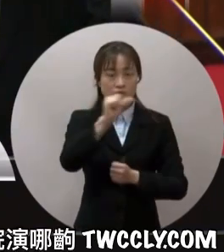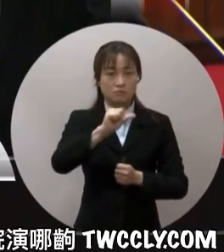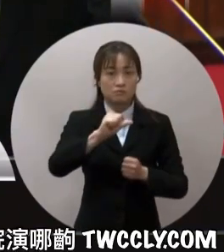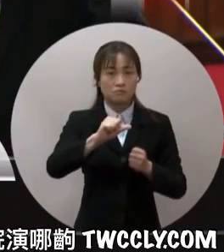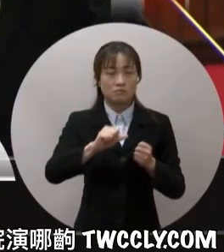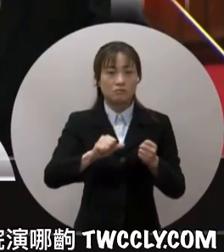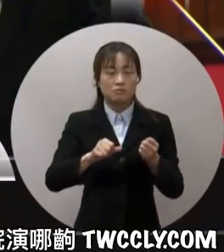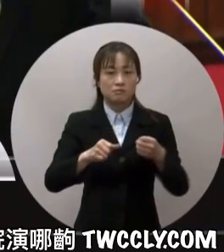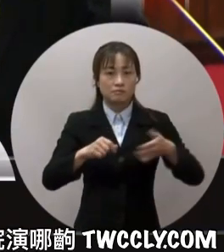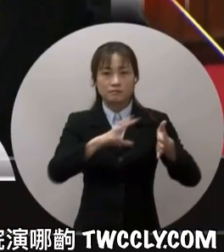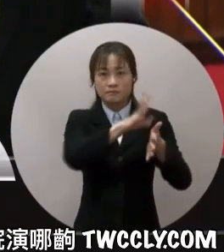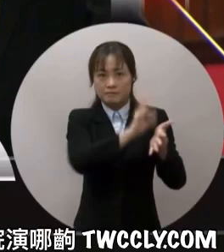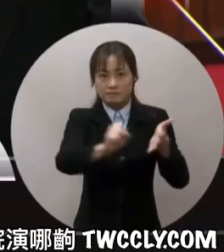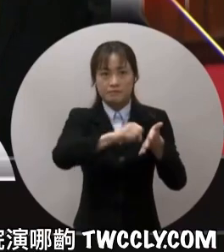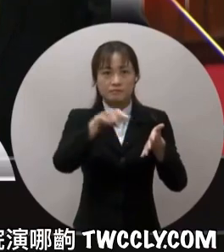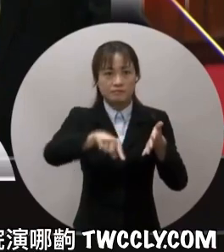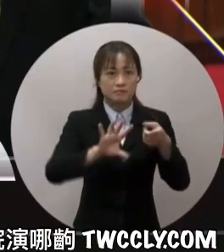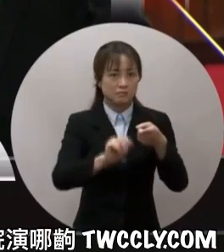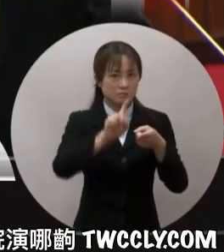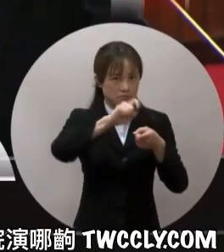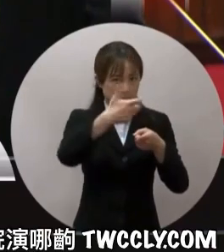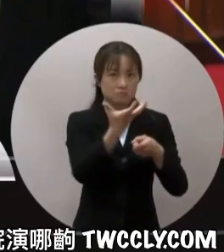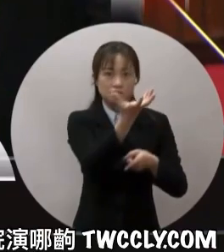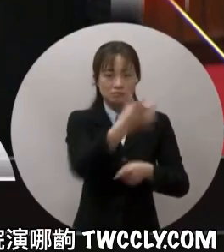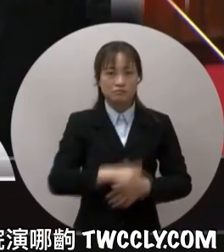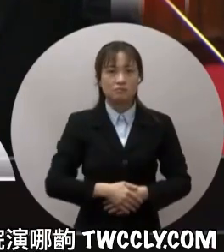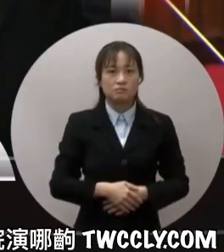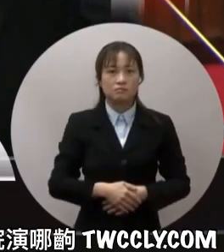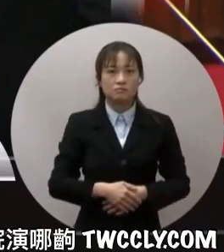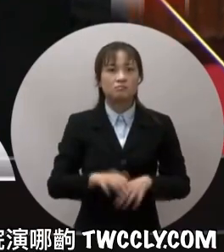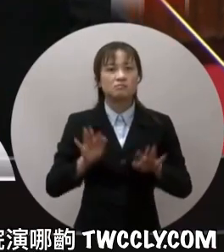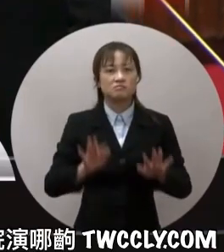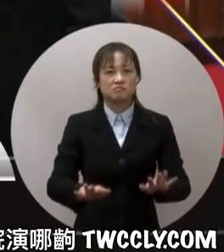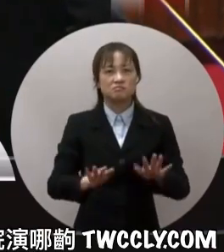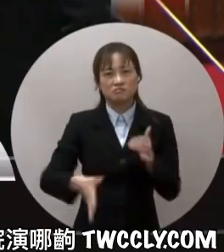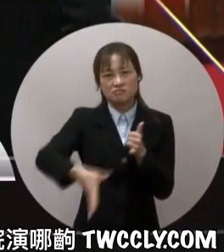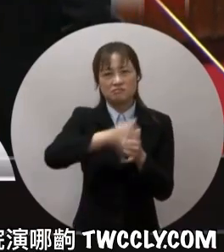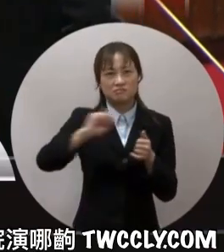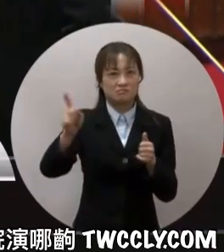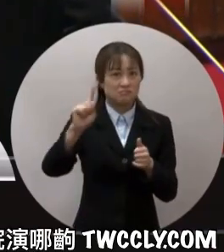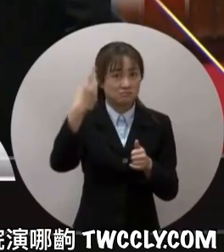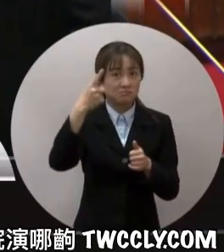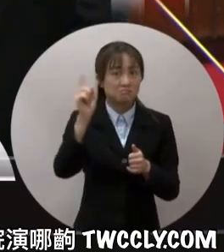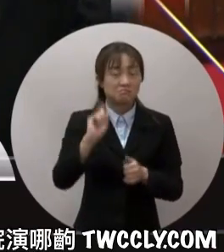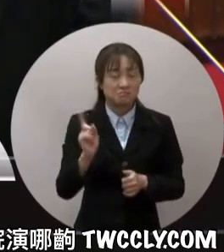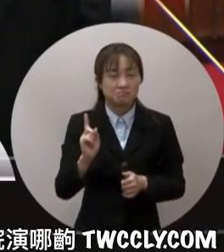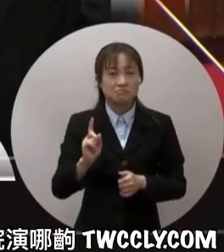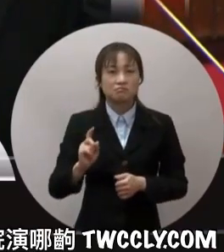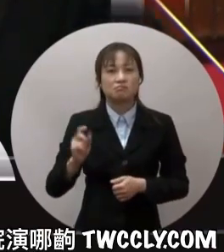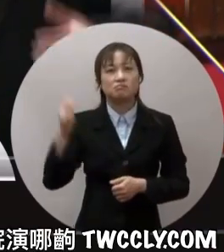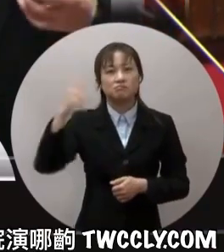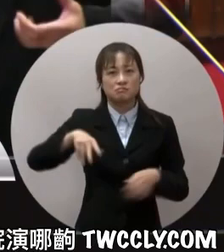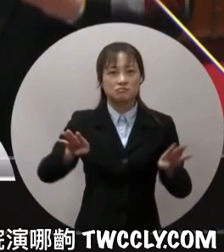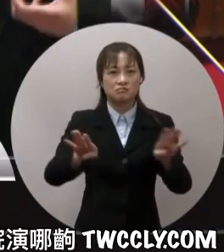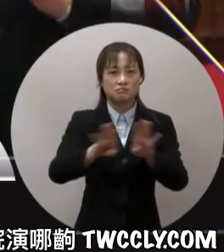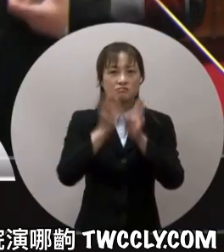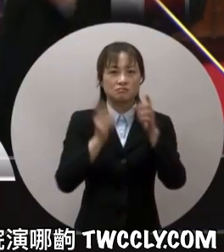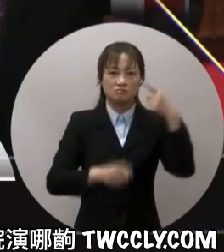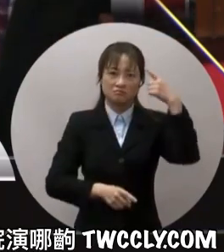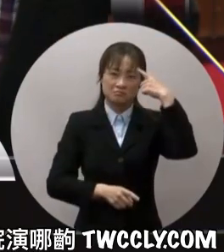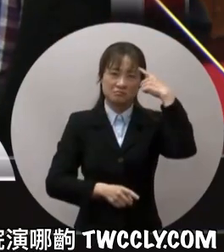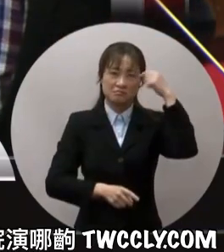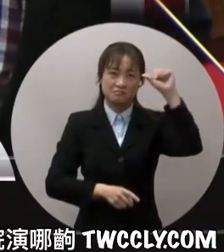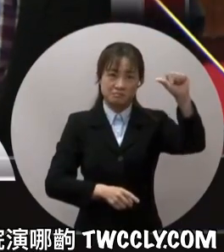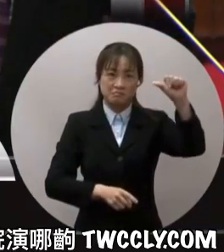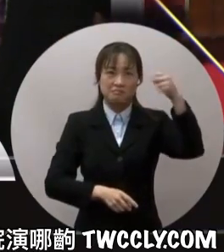%今天正帥全國之先下週要公有庭二這讓我去